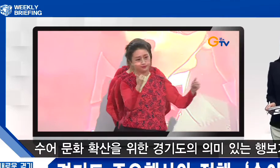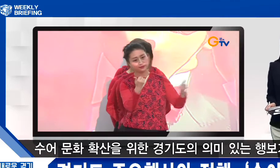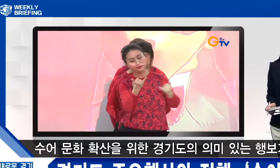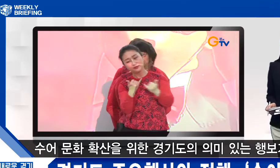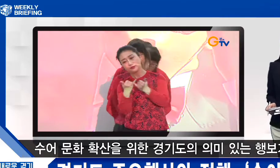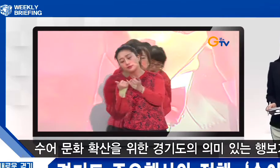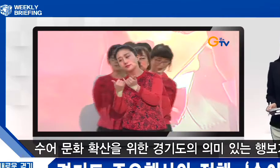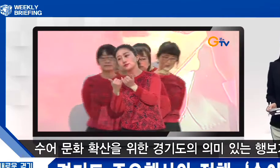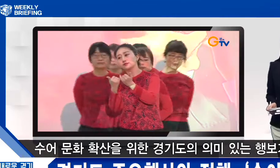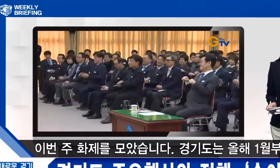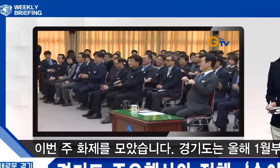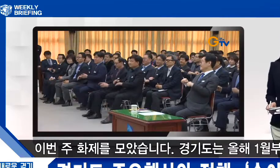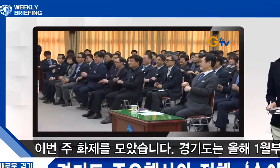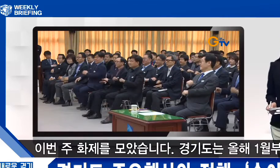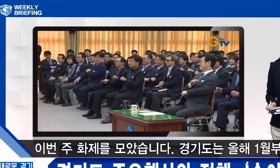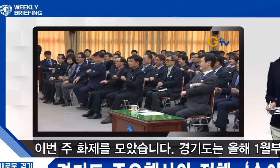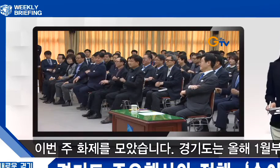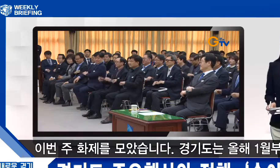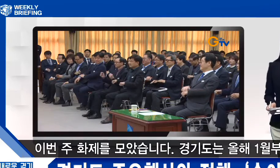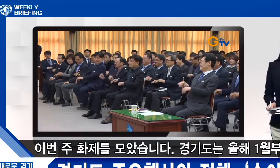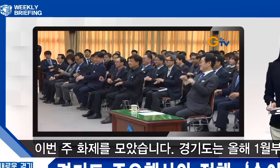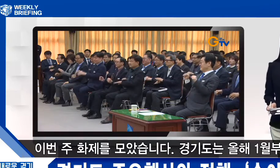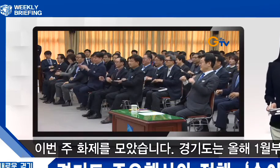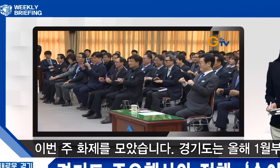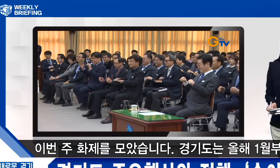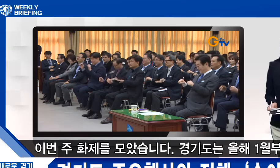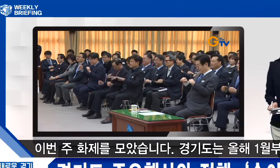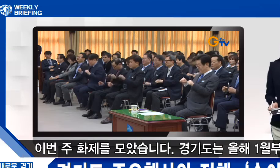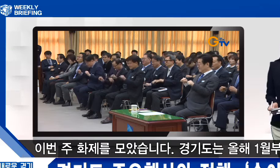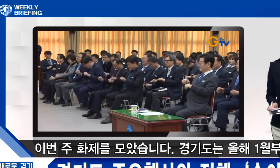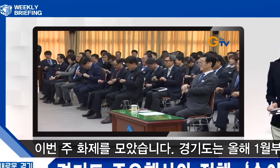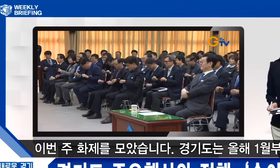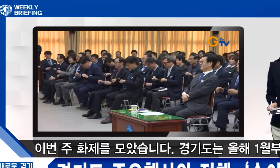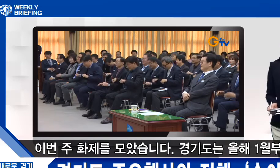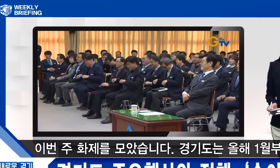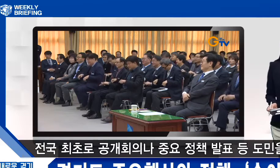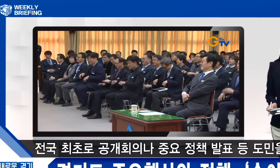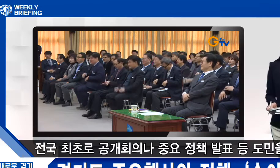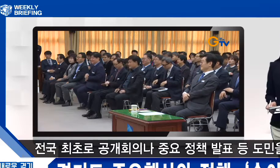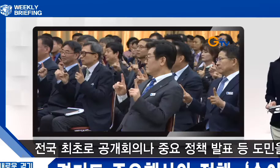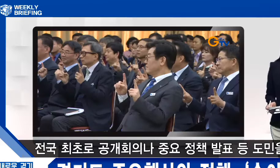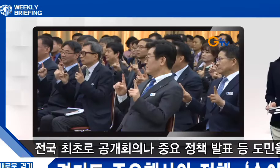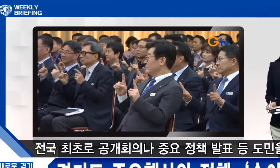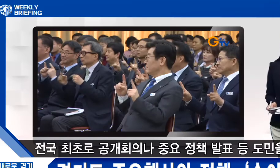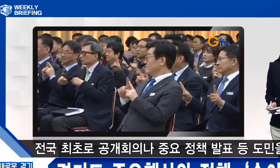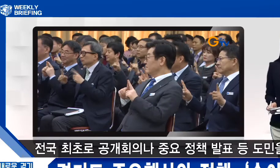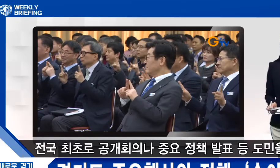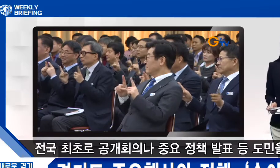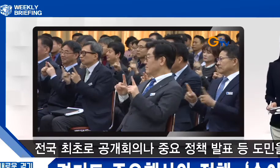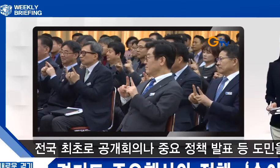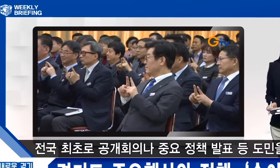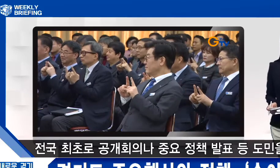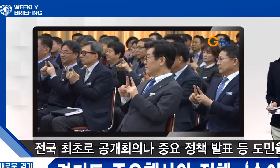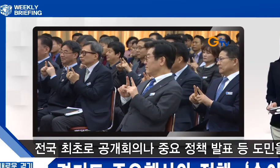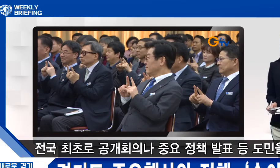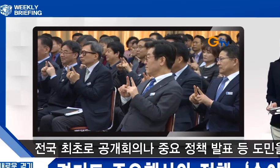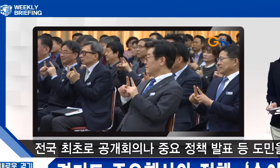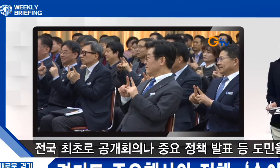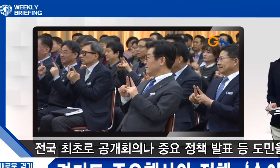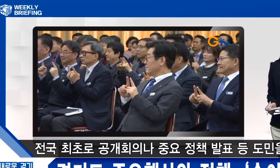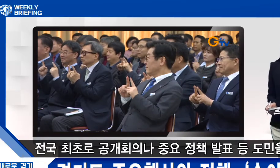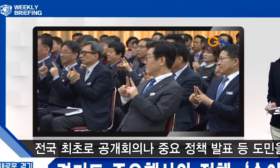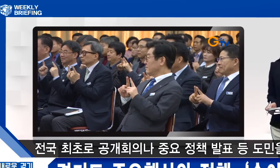있는 행보가 이어지면서 이번 주 화제를 모았습니다. 경기도는 올해 1월부터 전국 최초로 공개회의나